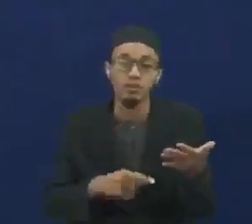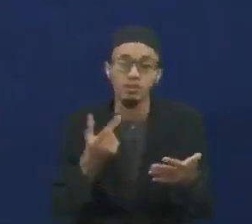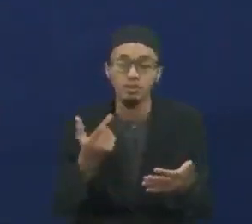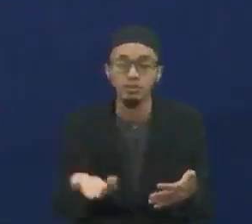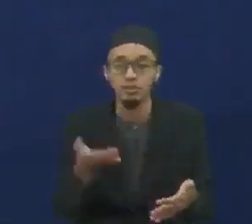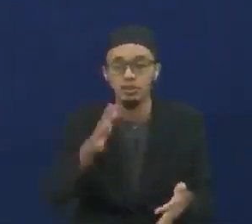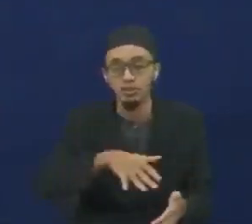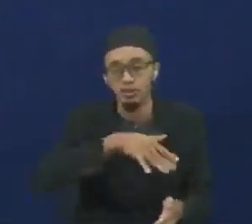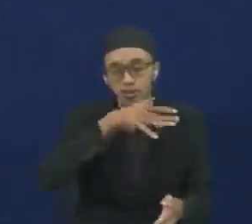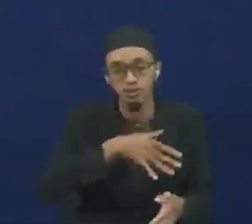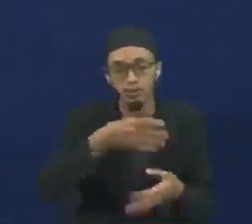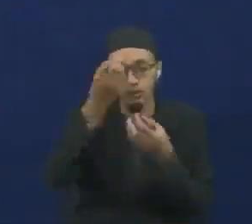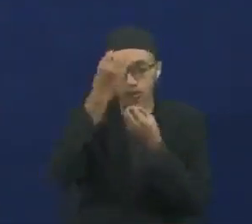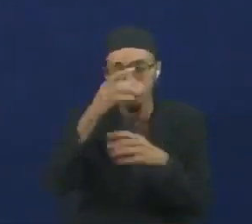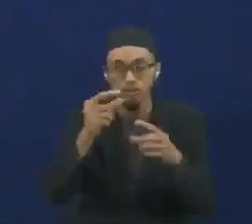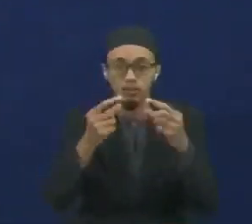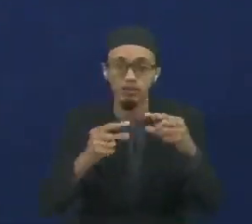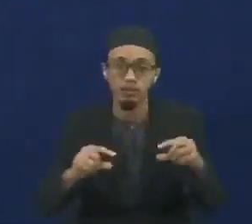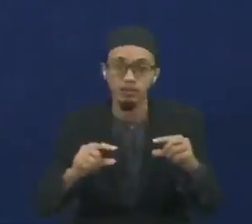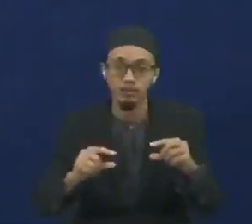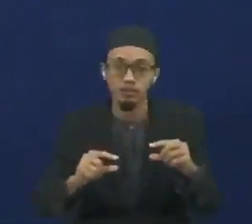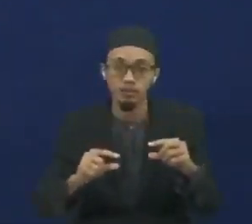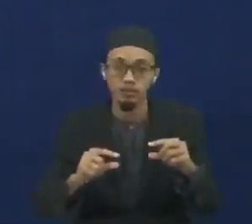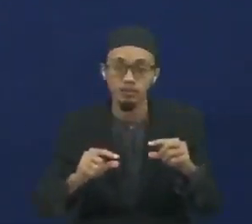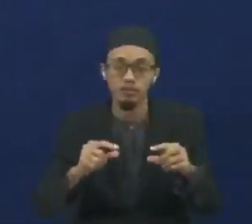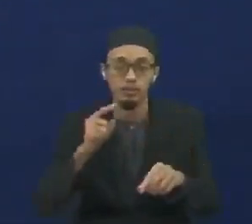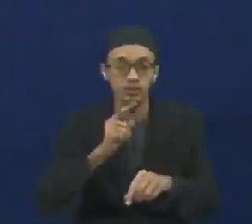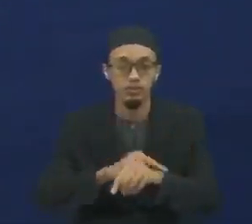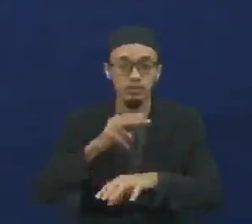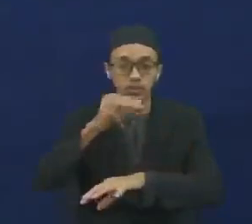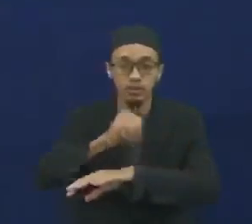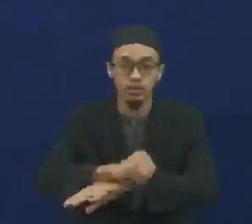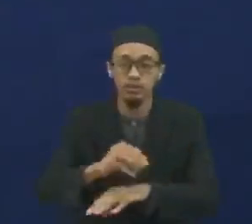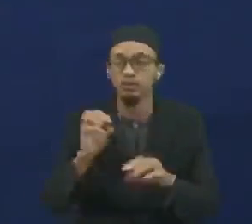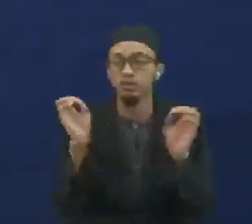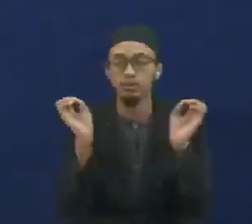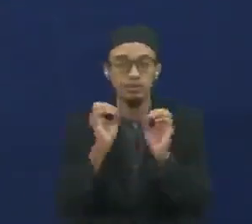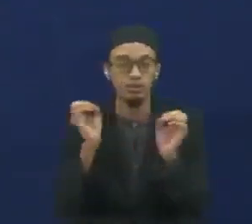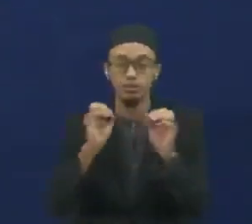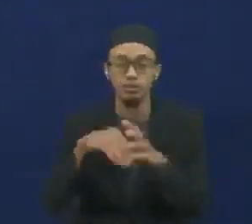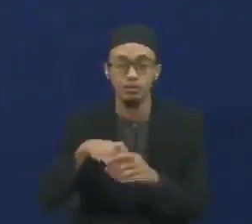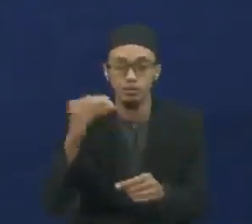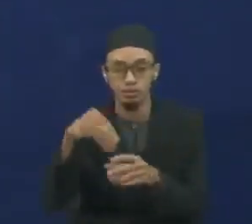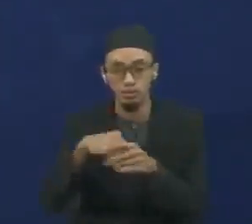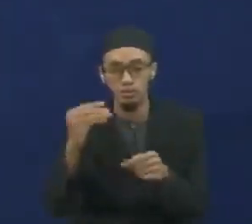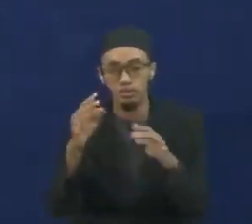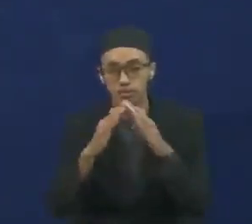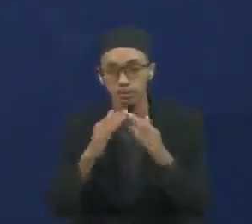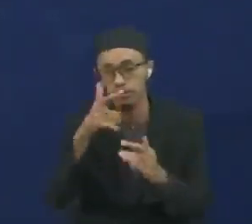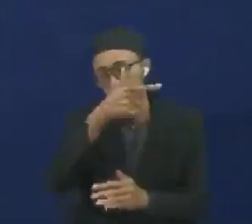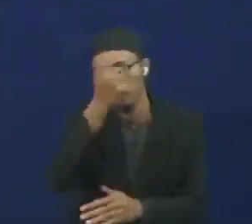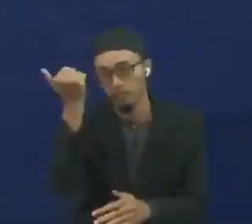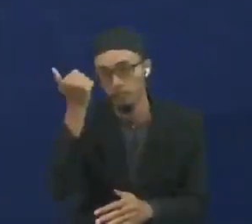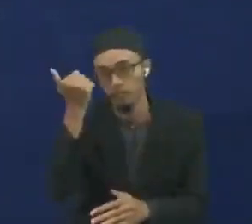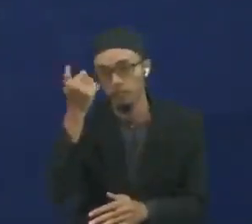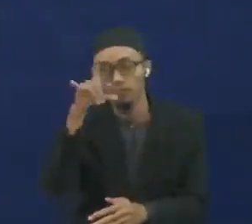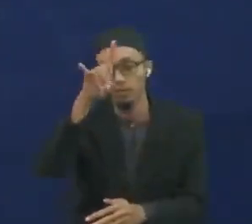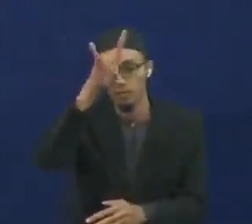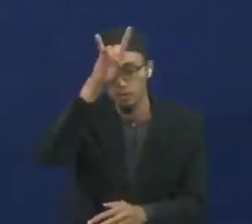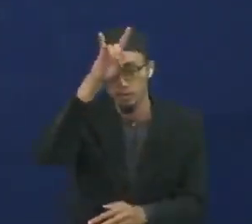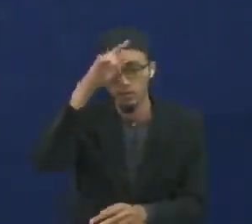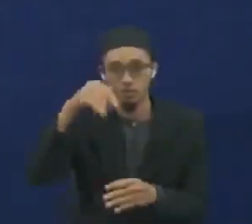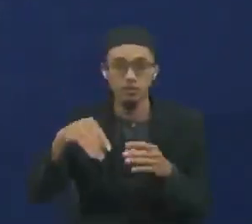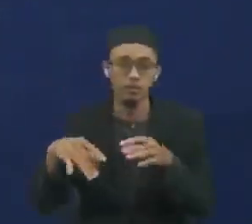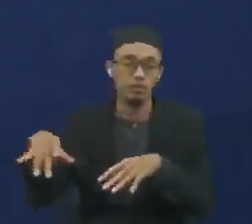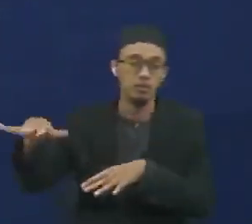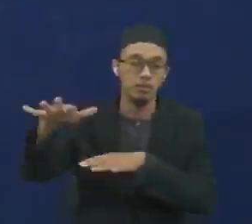berkeliaran sebab syaitan masa tu berkeliaran. Tapi kita akan balik kepada sunnah, walaupun benda ni nampak kecil,